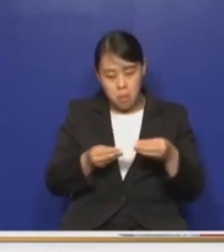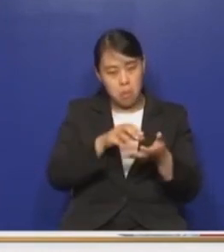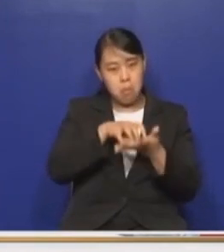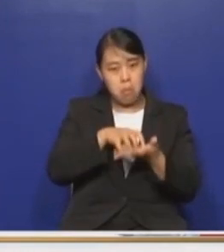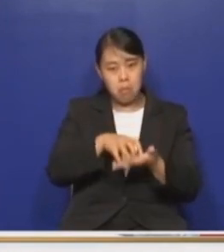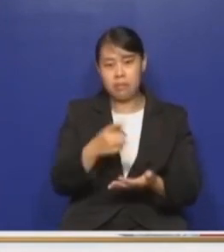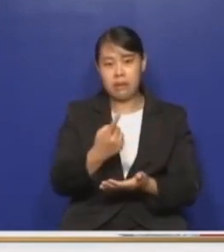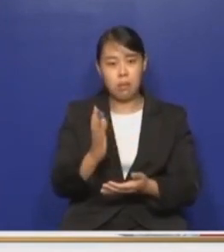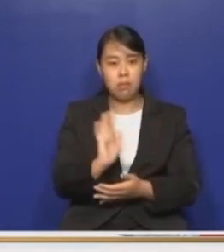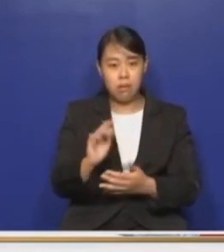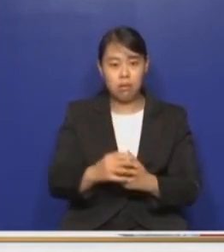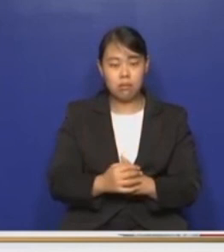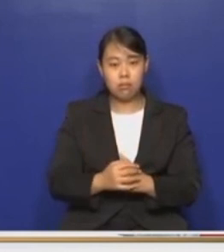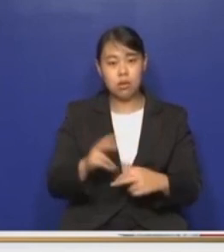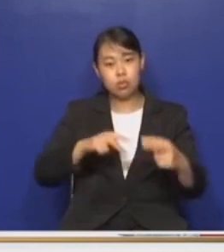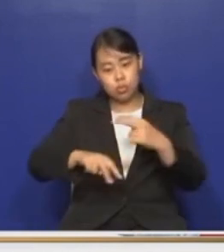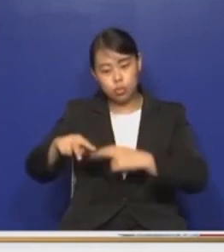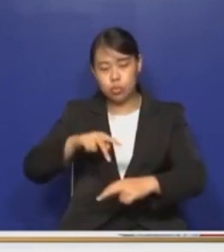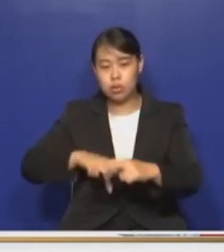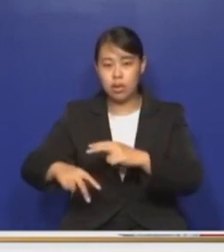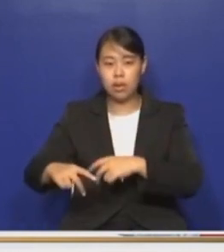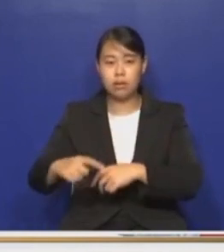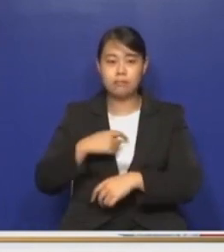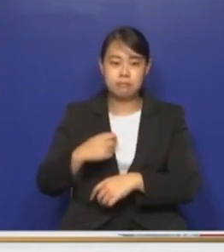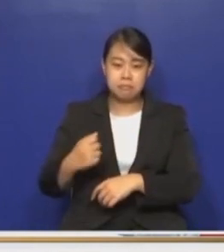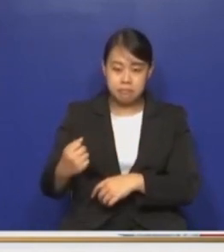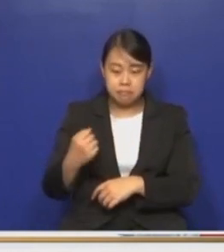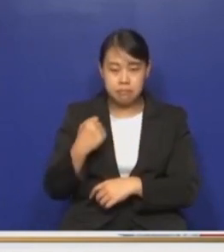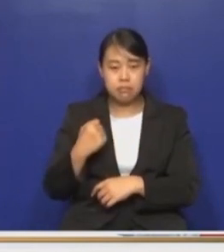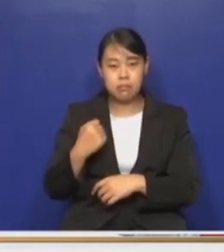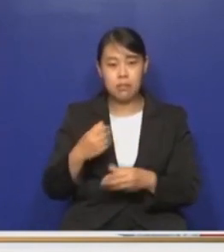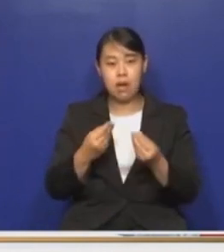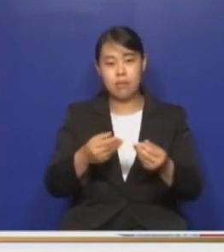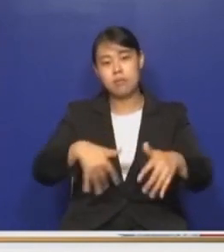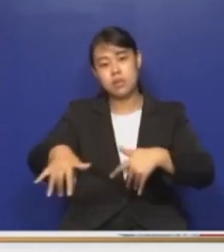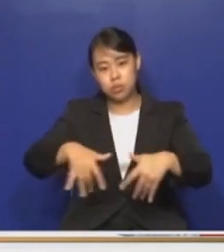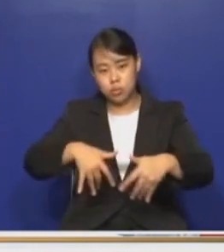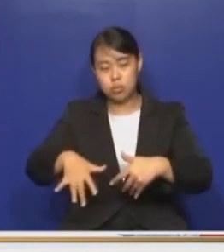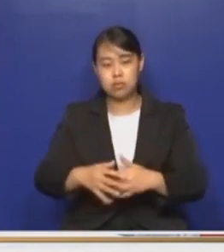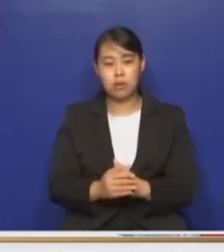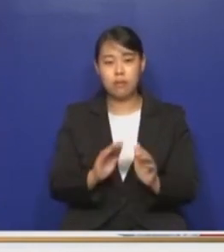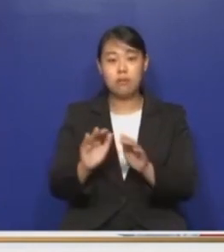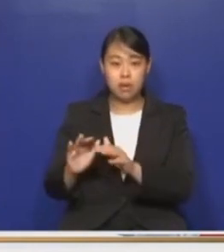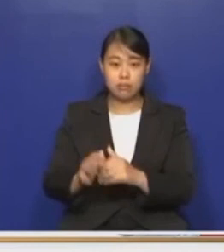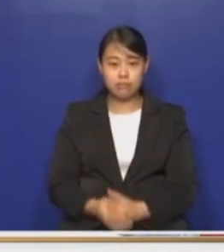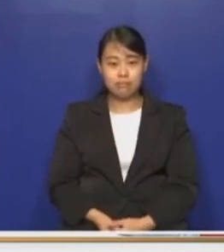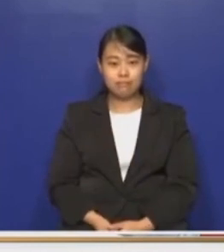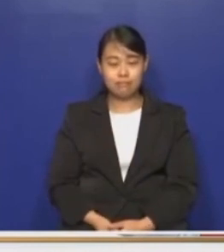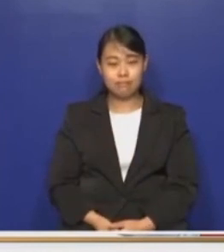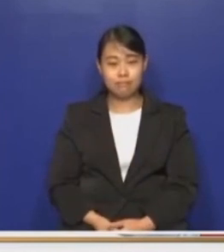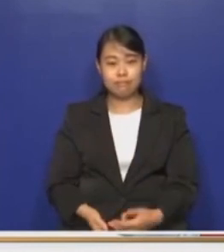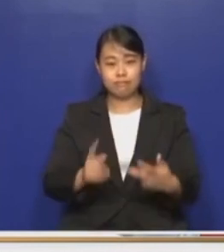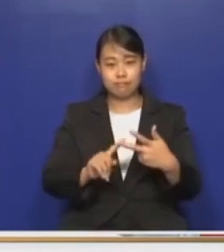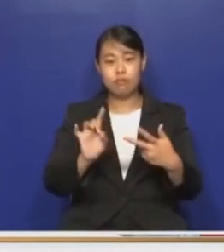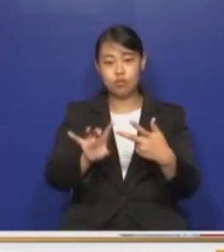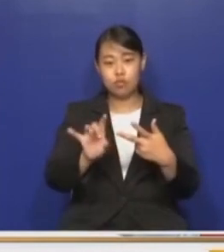นนี้มาดูแลความมนคงของพี่น้ปัชชนหนอยคำถามสุท้ายครับก็ฝากทานวิร